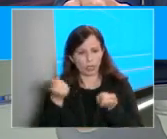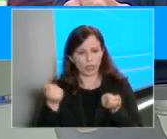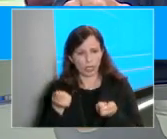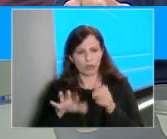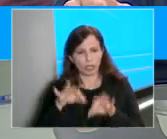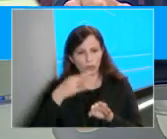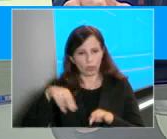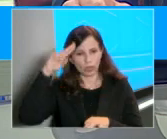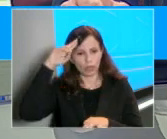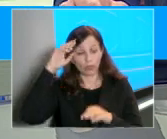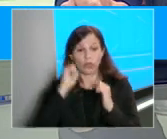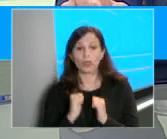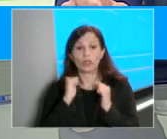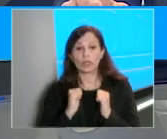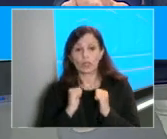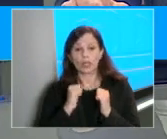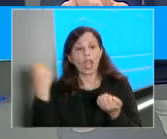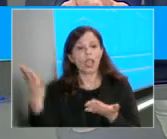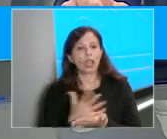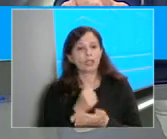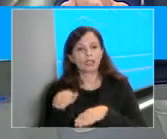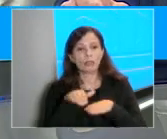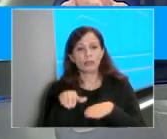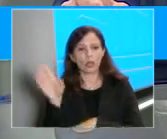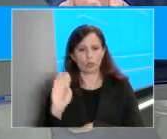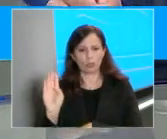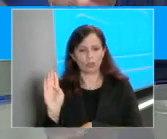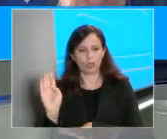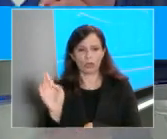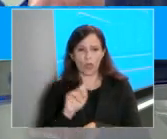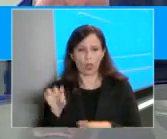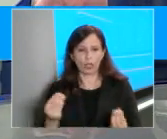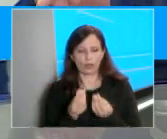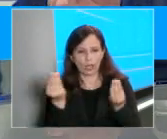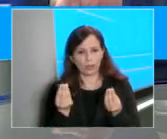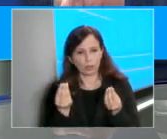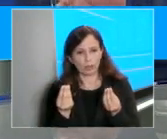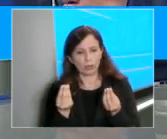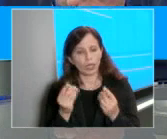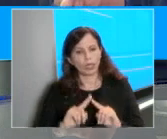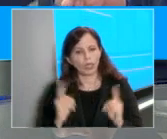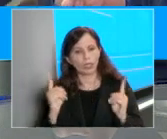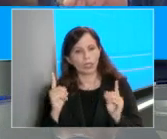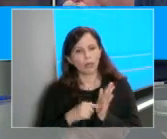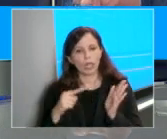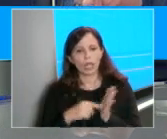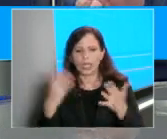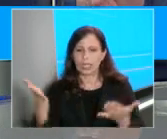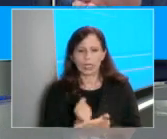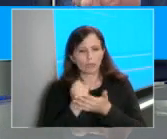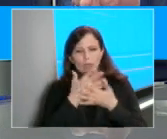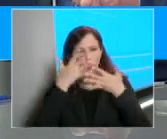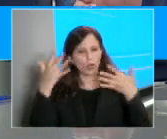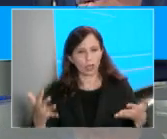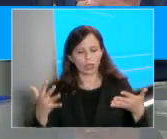הליכוד חייב להיות מבוסס על הישגי ממשלות נתניהו, ולא על דברים אחרים, כי ההישגים הם כבירים, הישגים